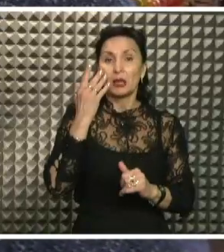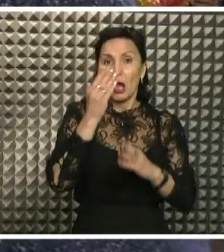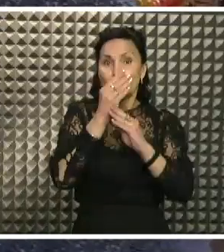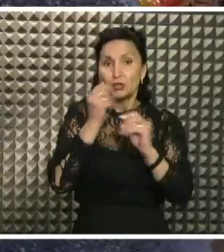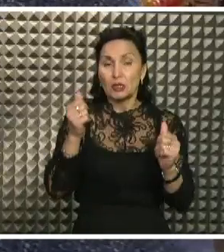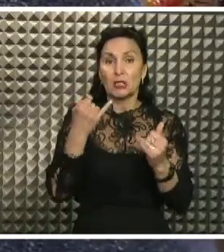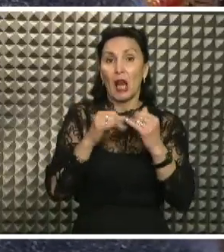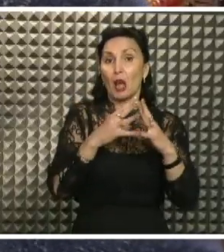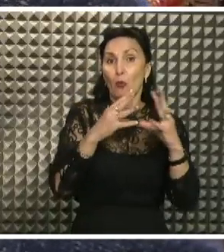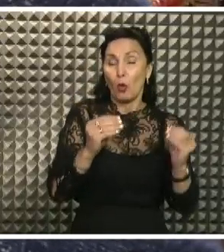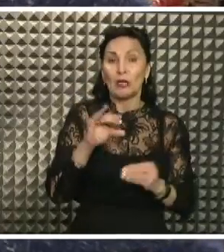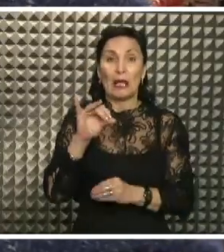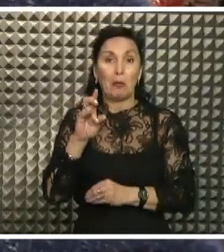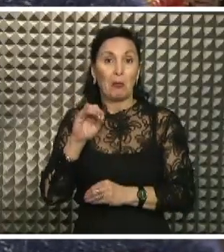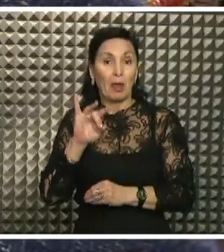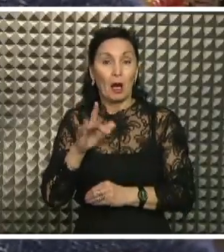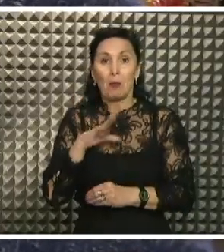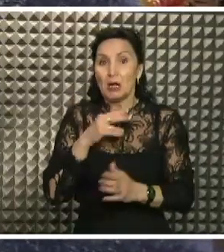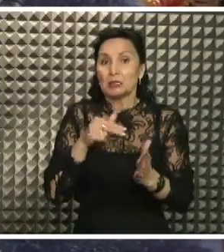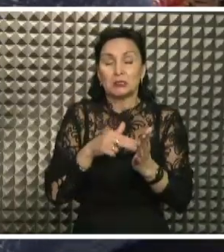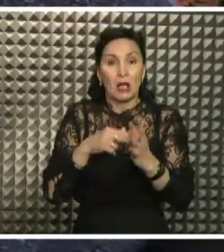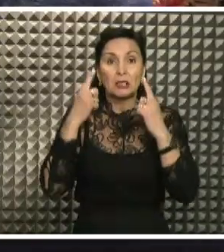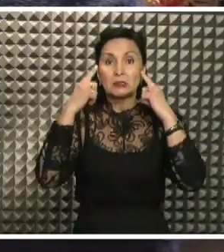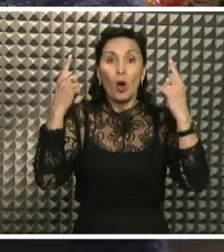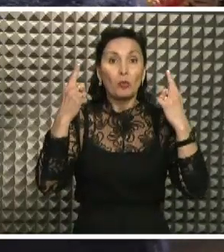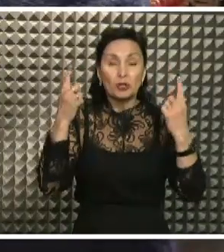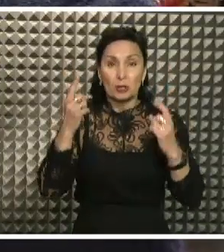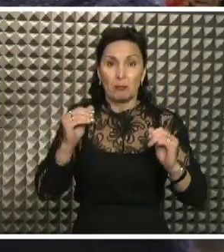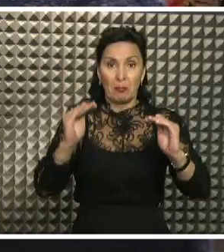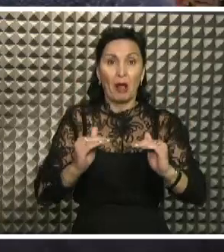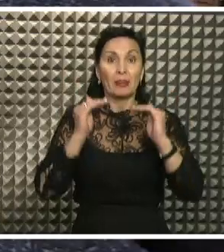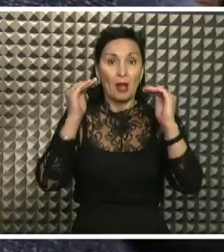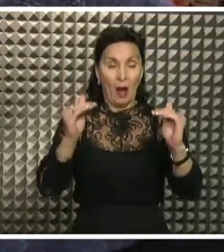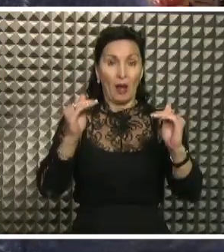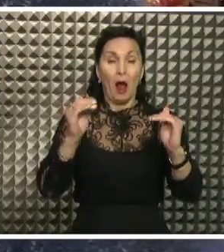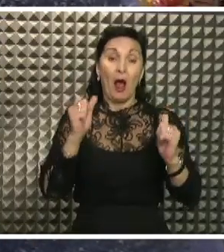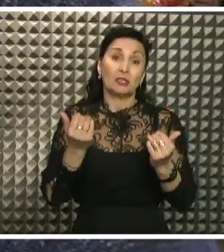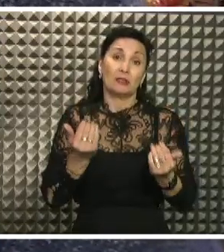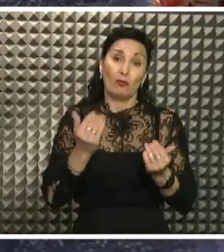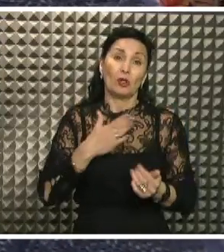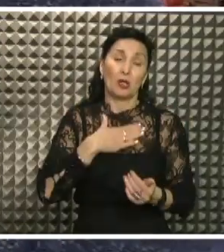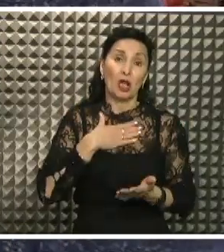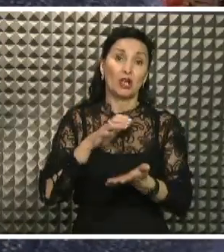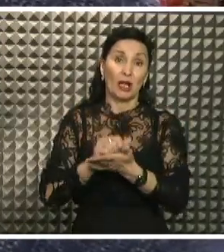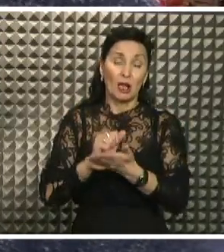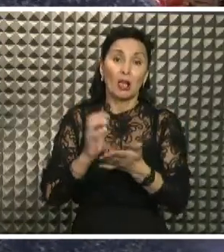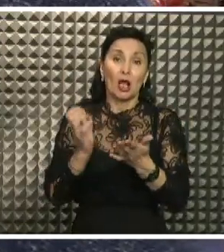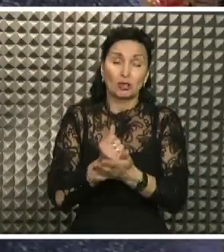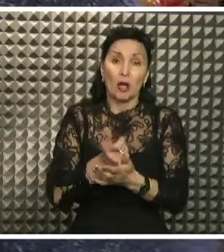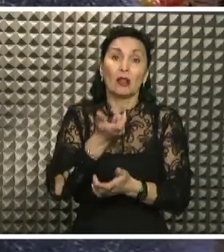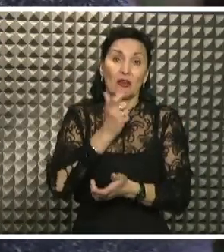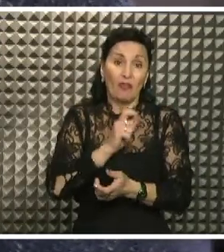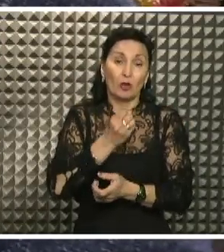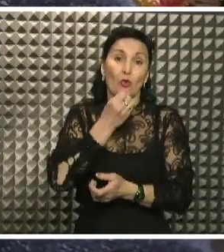и лимон, и имбирь. Цены были такие заоблачные, ну прям подняли хорошо цену. А сегодня наши арендаторы нашли очень такую